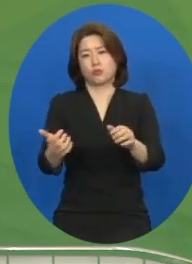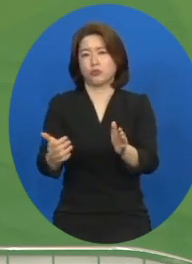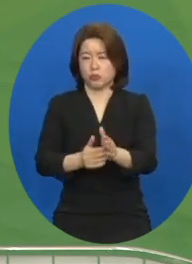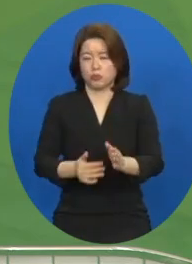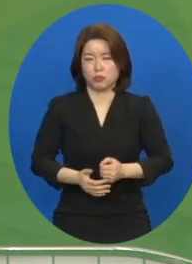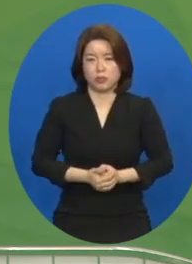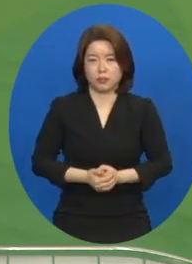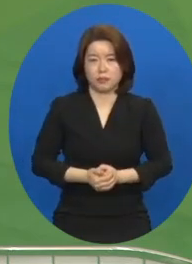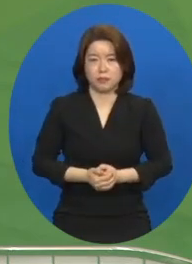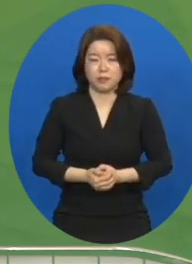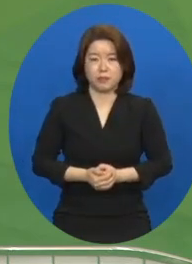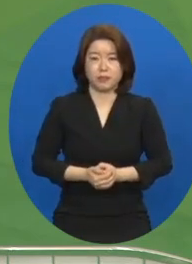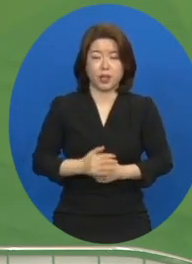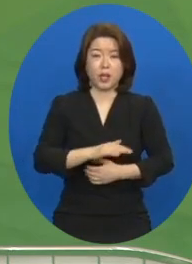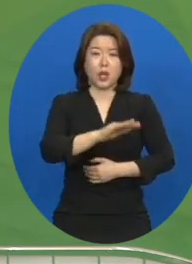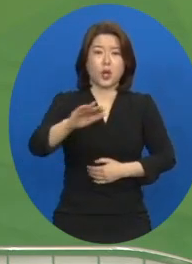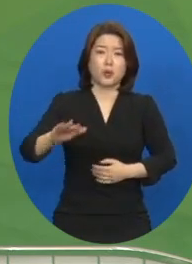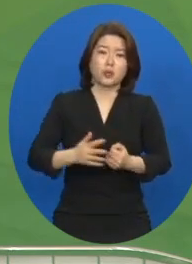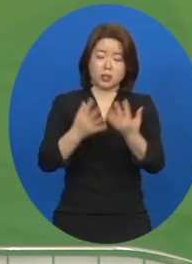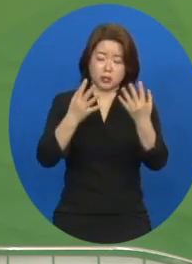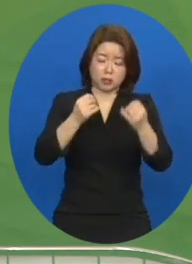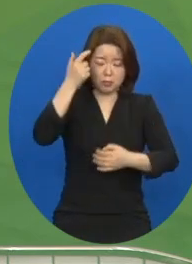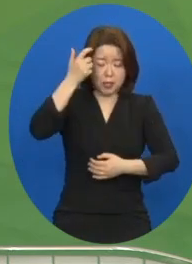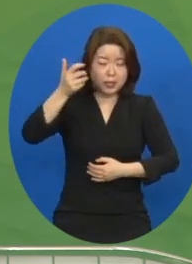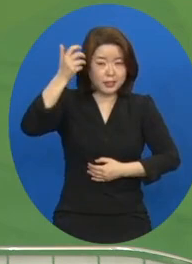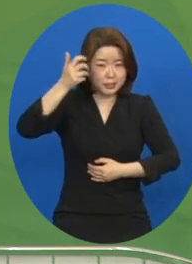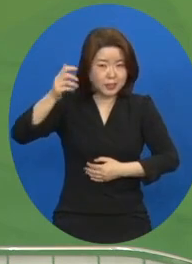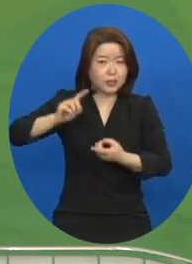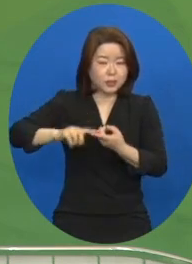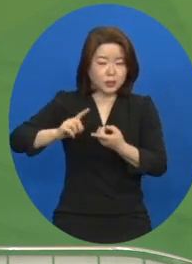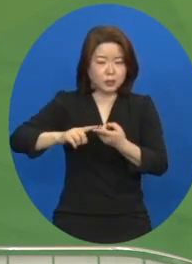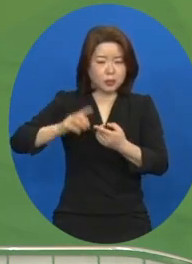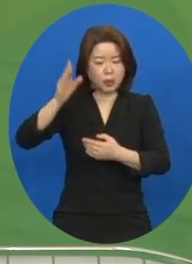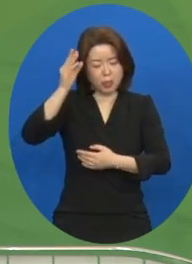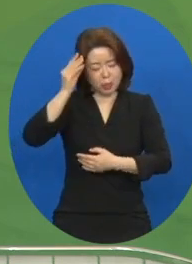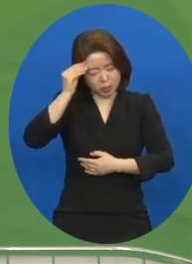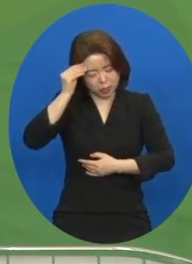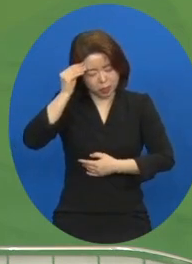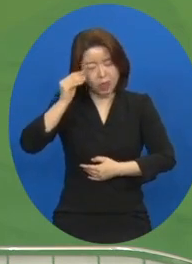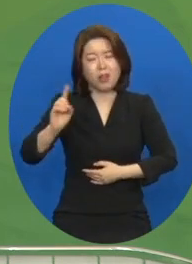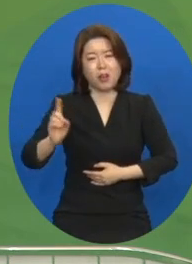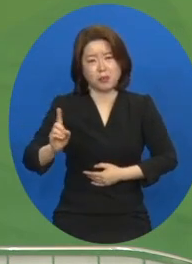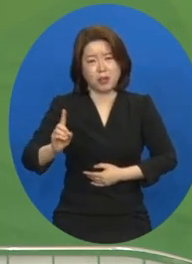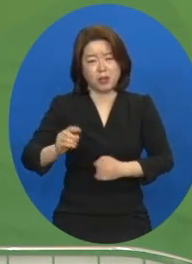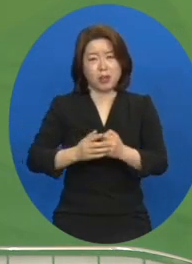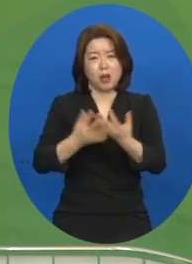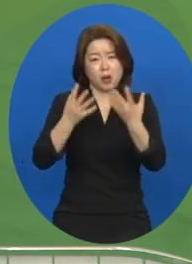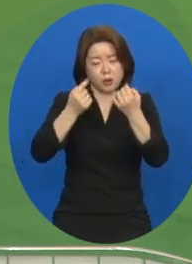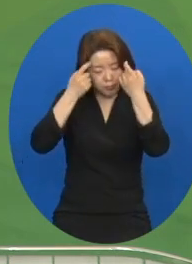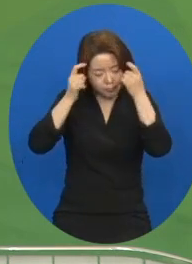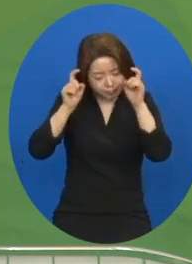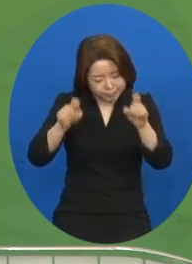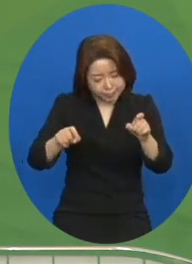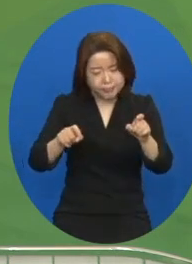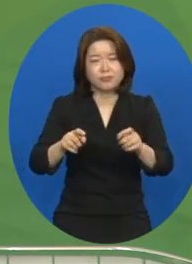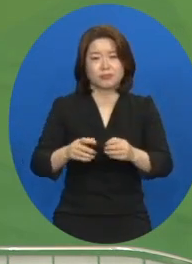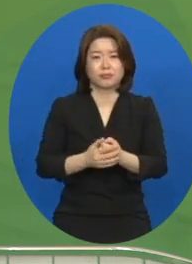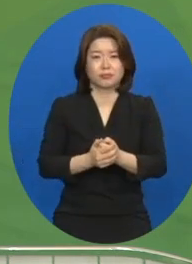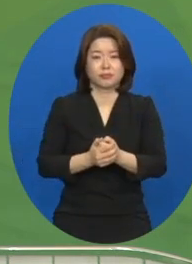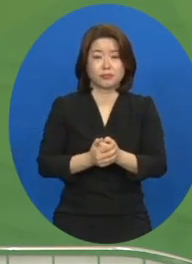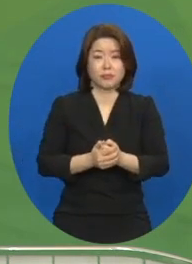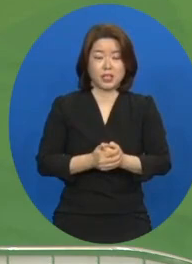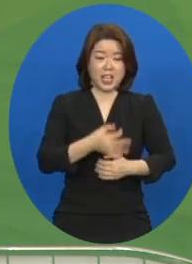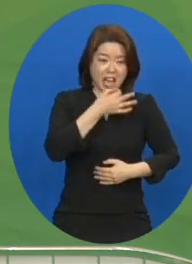우리가 얼마나 영적으로 무지한지, 얼마나 어리석은지,